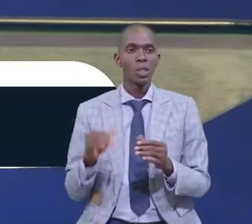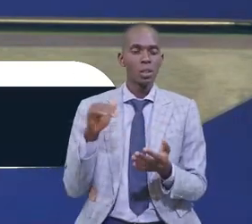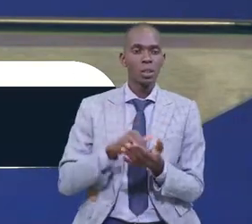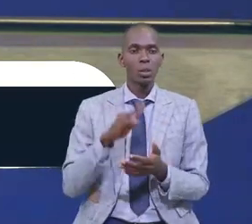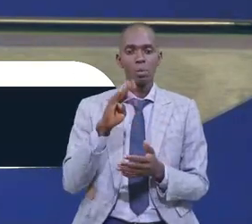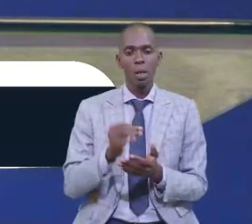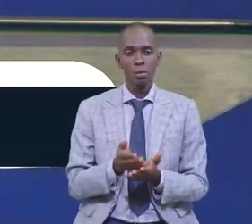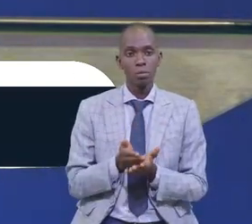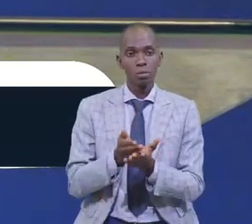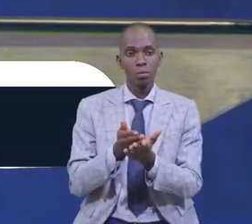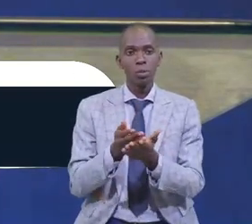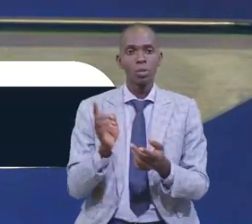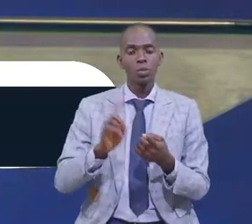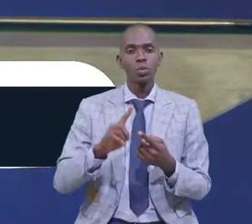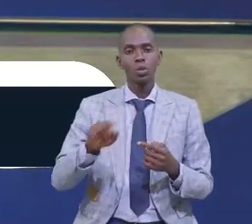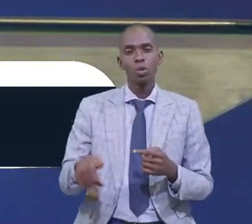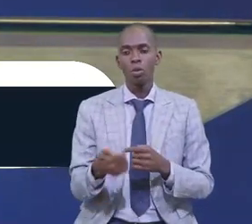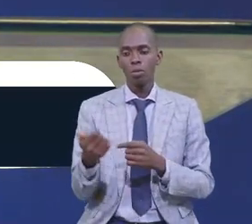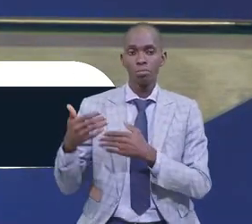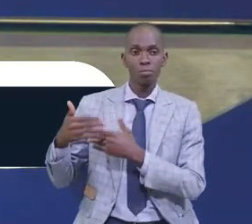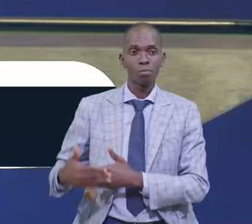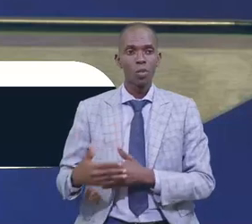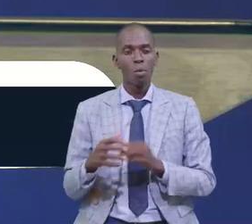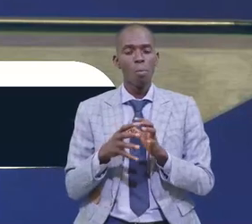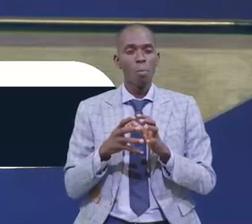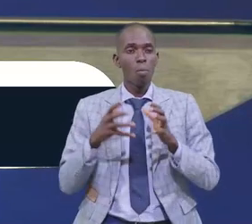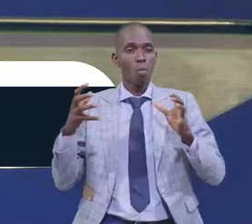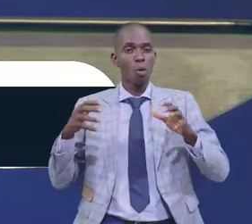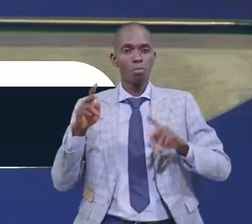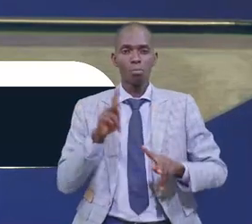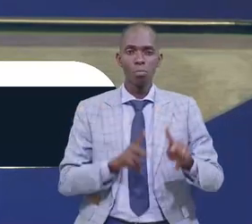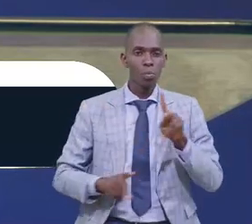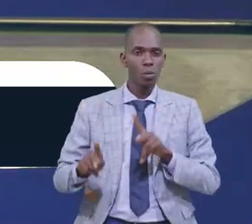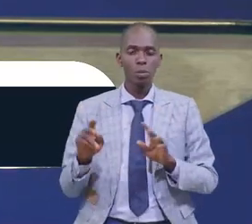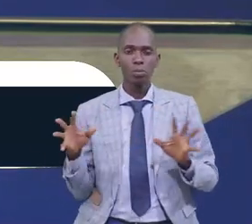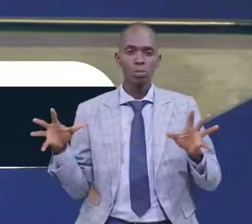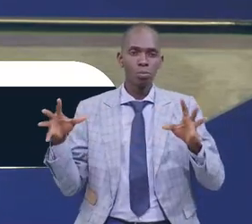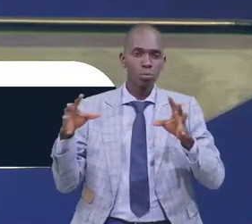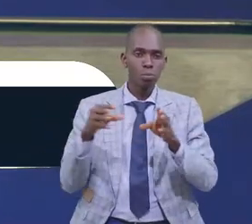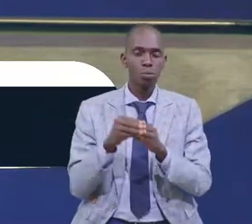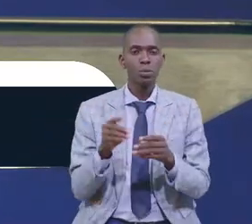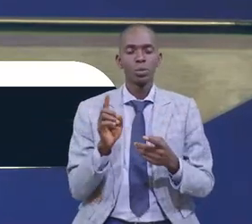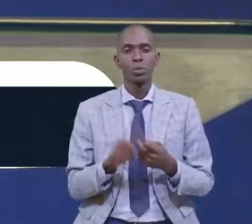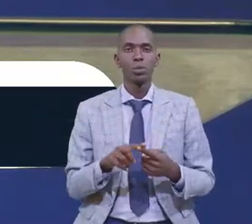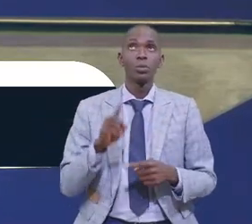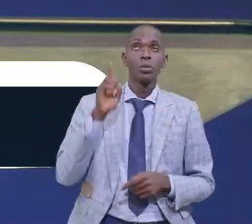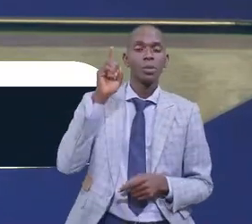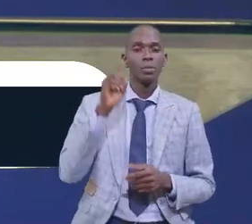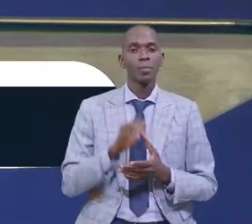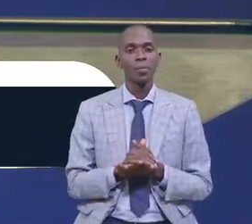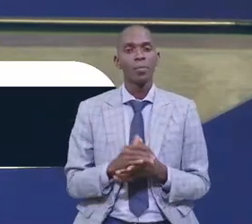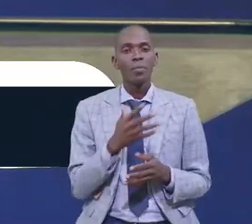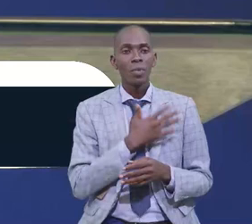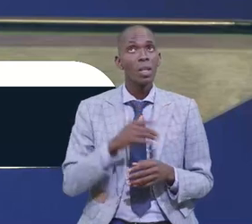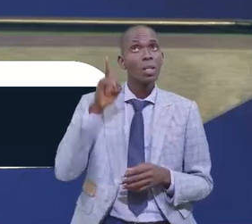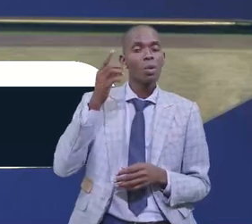Jésus dans la barque regagna l'autre rive où une grande foule s'assembla près de